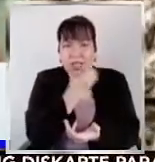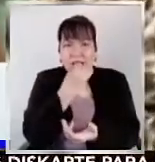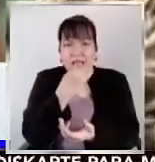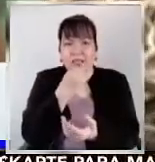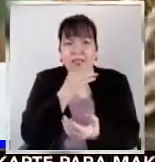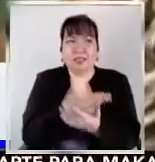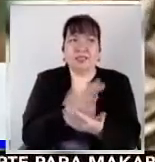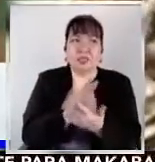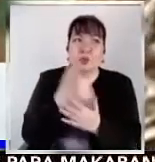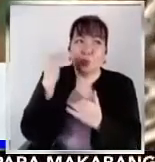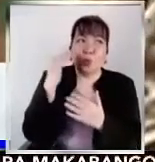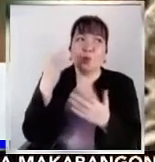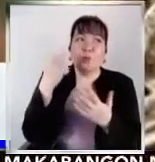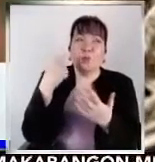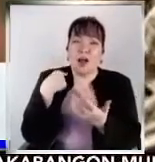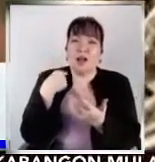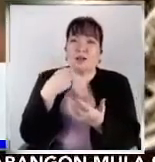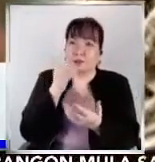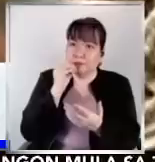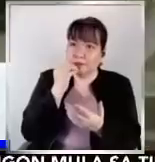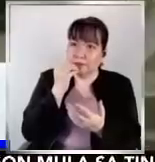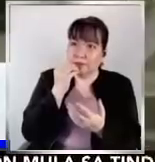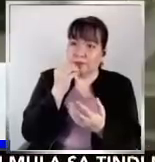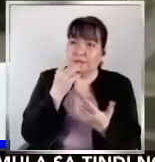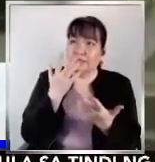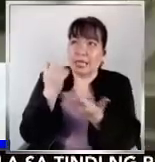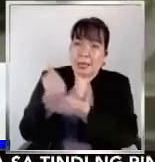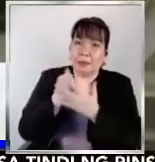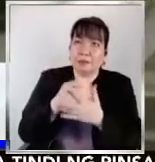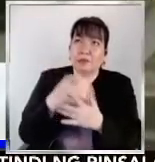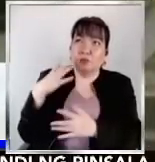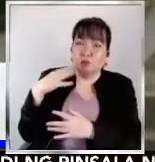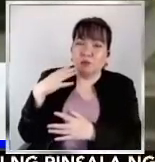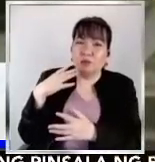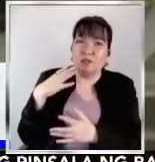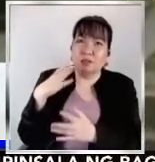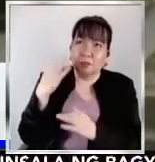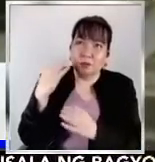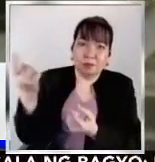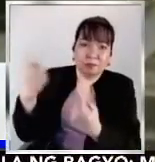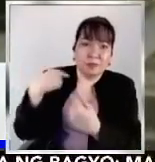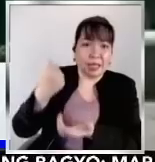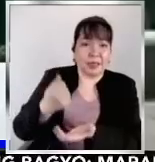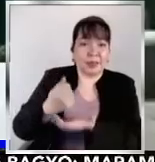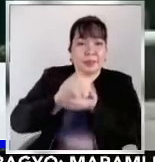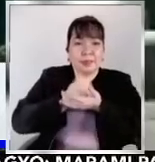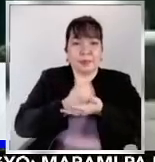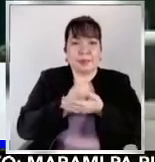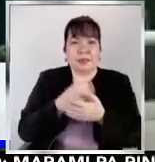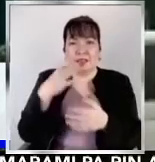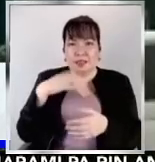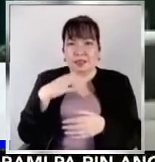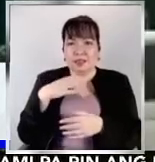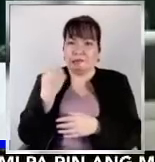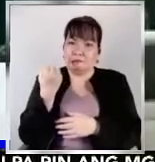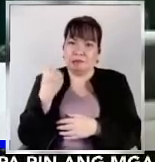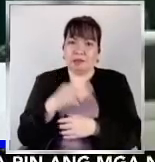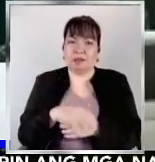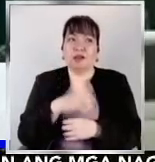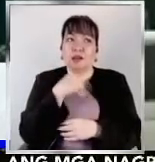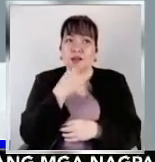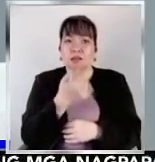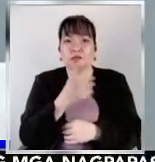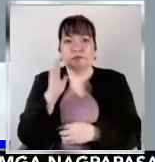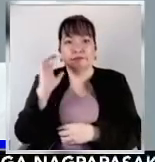tulong. Nagantay nga po kami, sir, ilang araw na. Sabi ng lokal na pamahalaan, nasaid na kanina ang hawak nilang